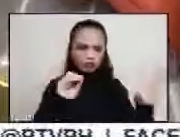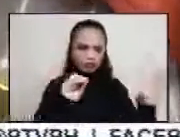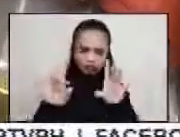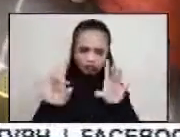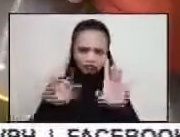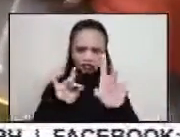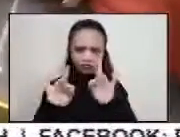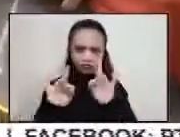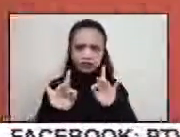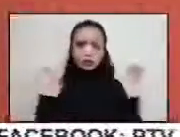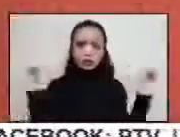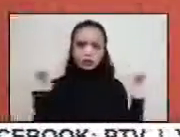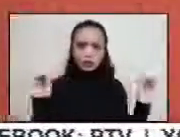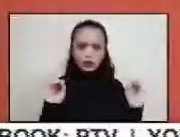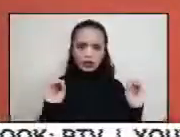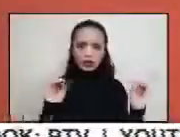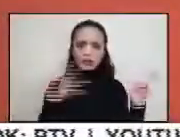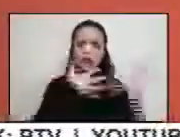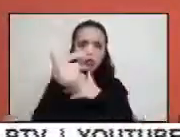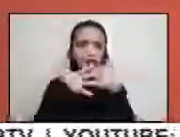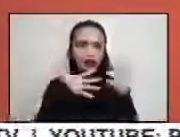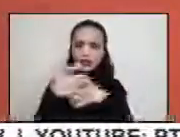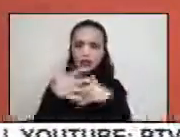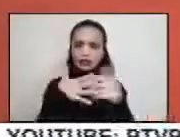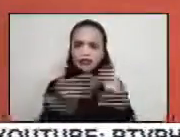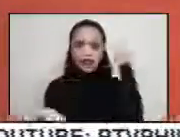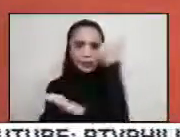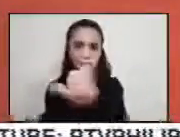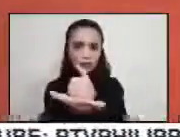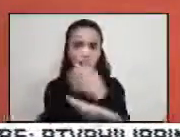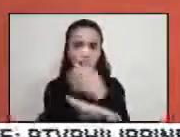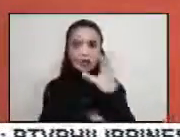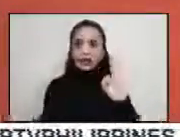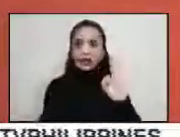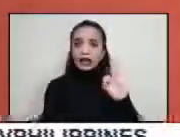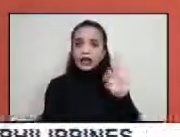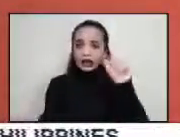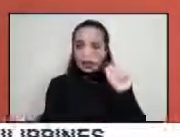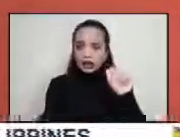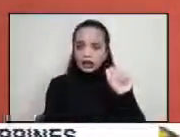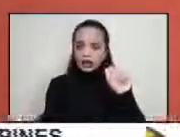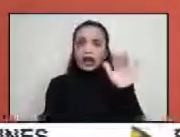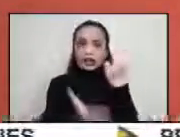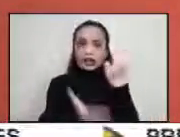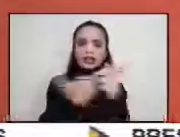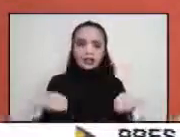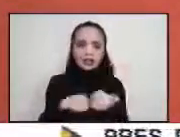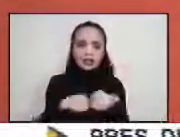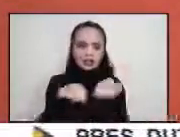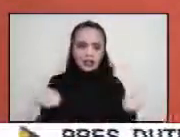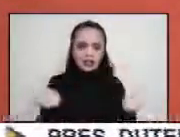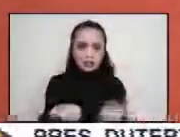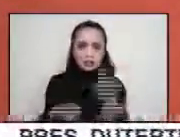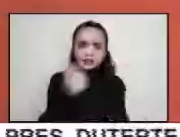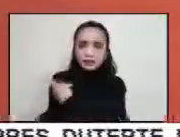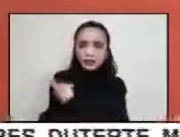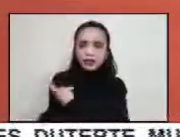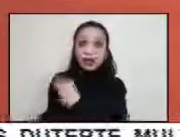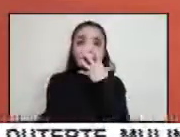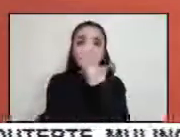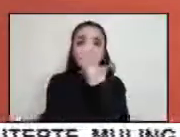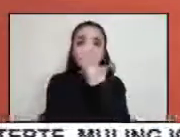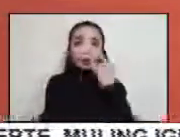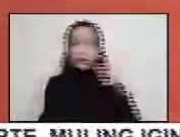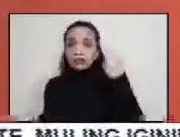ng vaccination, dapat same brand. Kasi halos lahat ng vaccines kasi 2 doses yung binibigay. Oh. So, after 21